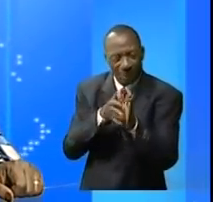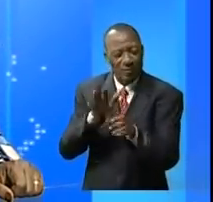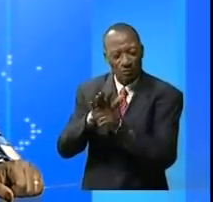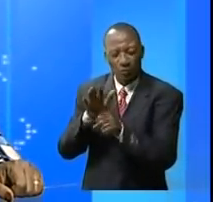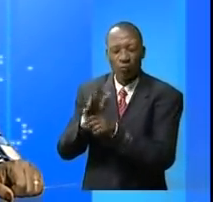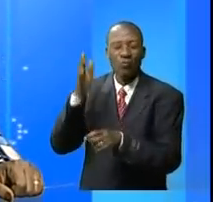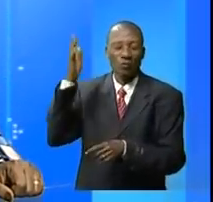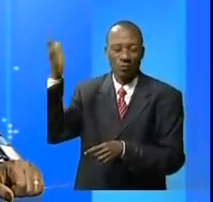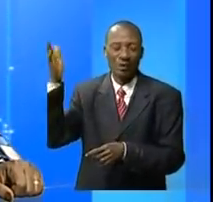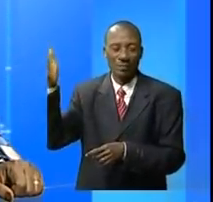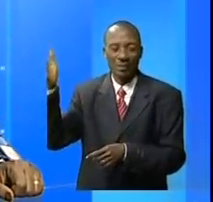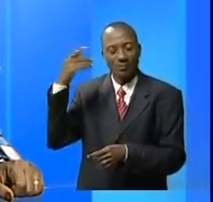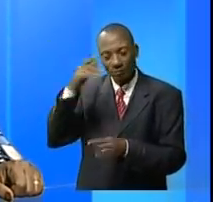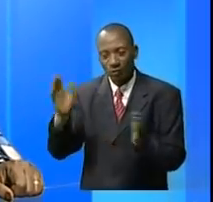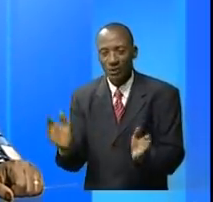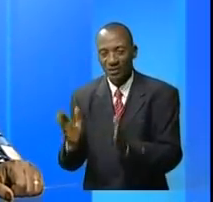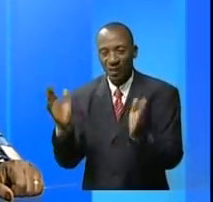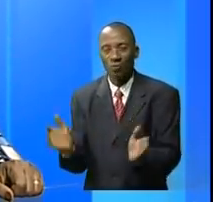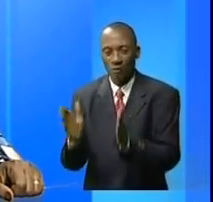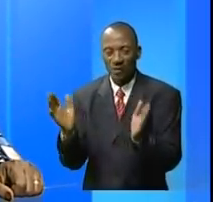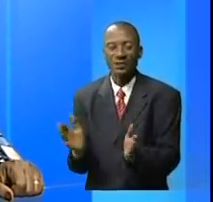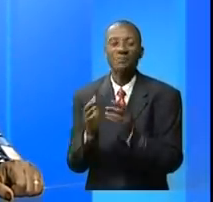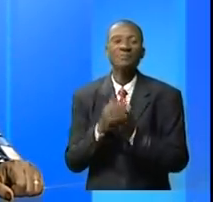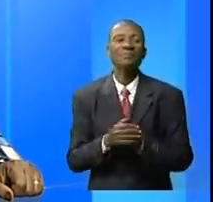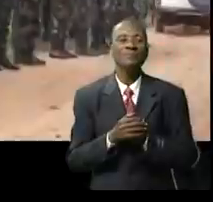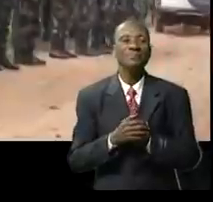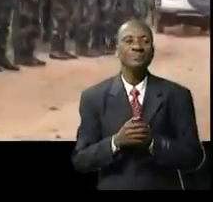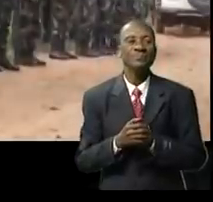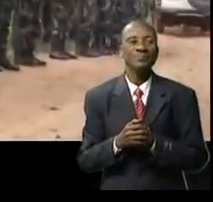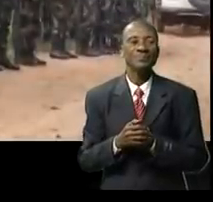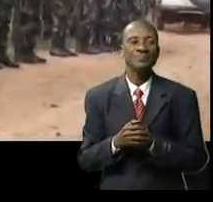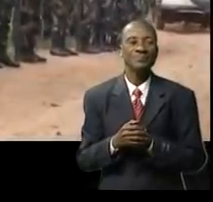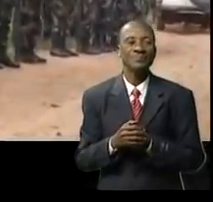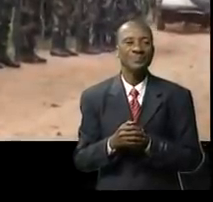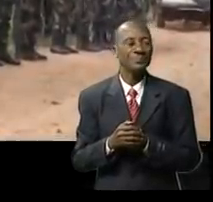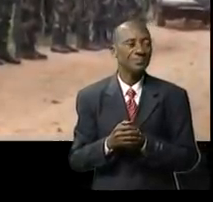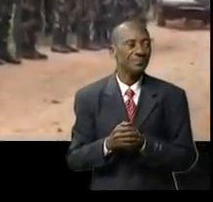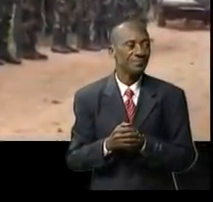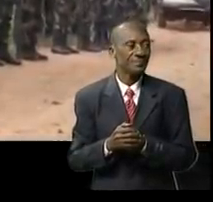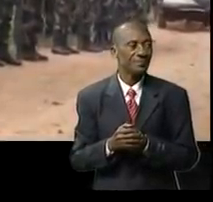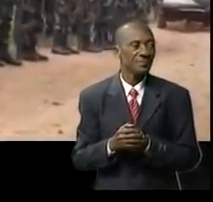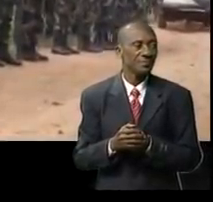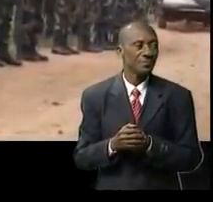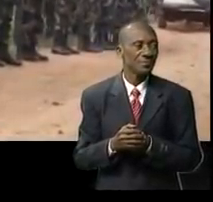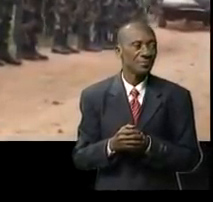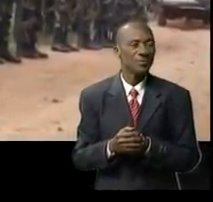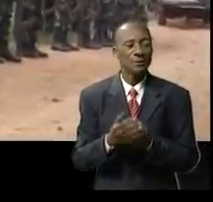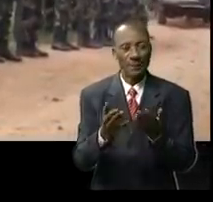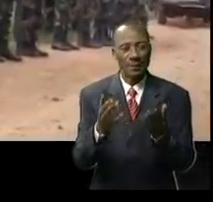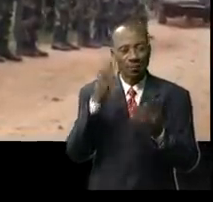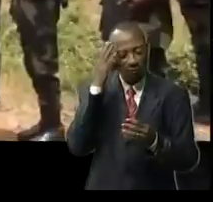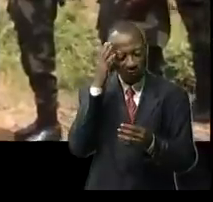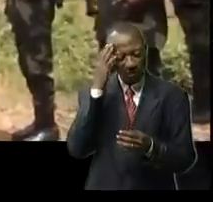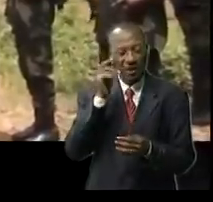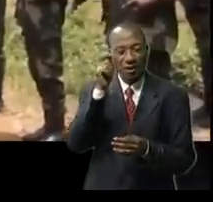va loger le FRDC dans un proche avenir. L'élément FRDC se trouvant sur la ligne de front à Kididiwe